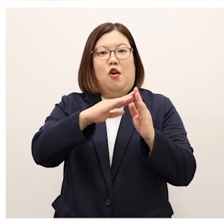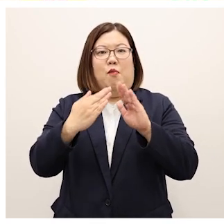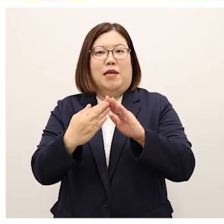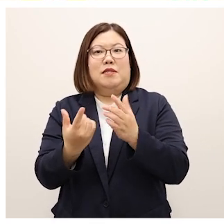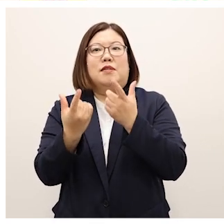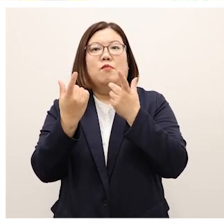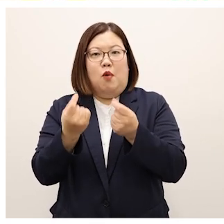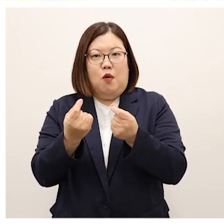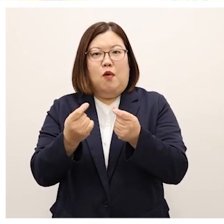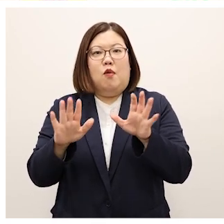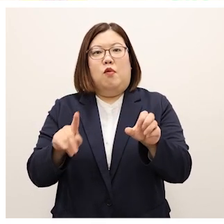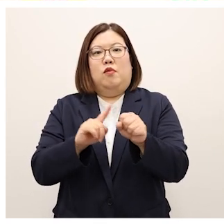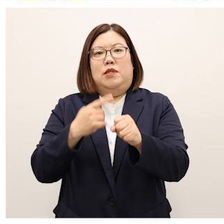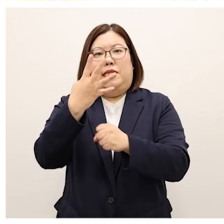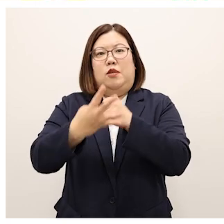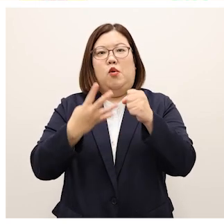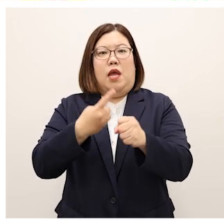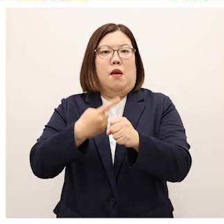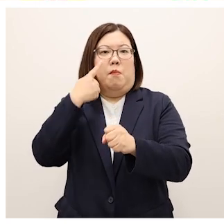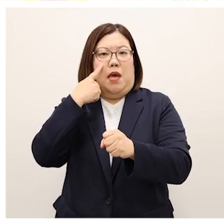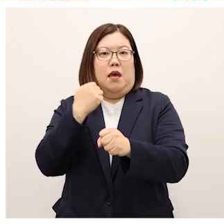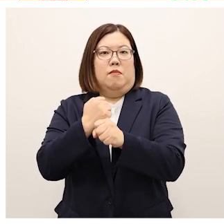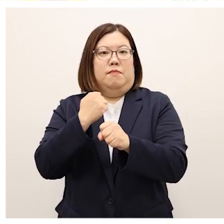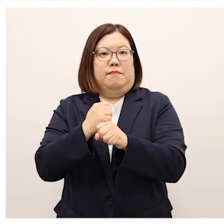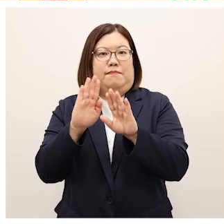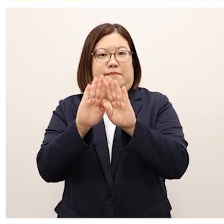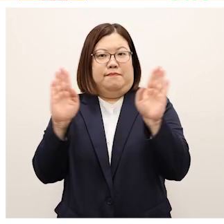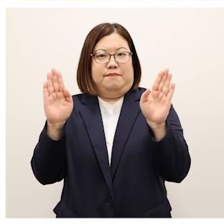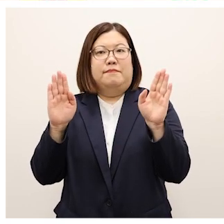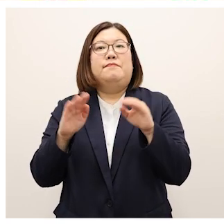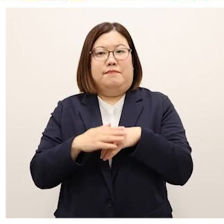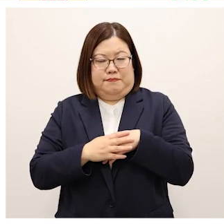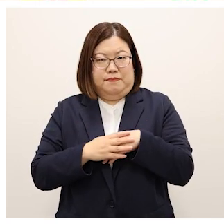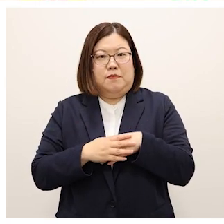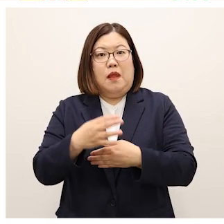くとも、として4年目の製造を予定しており、